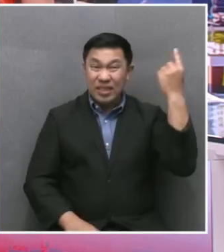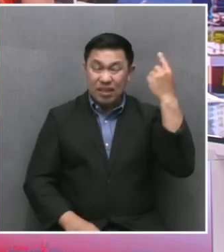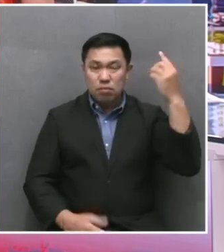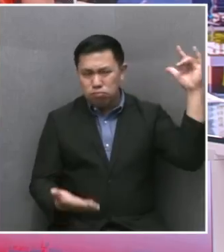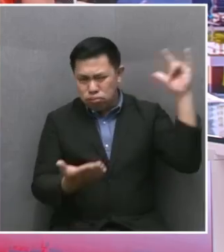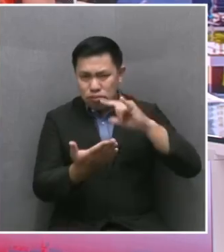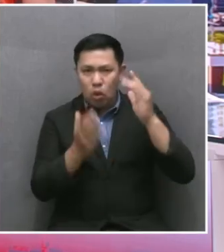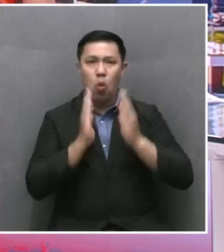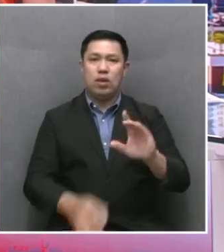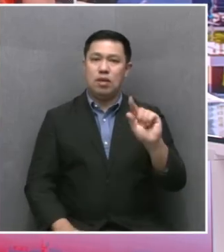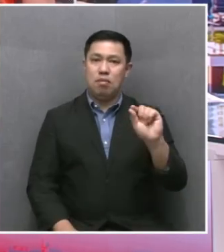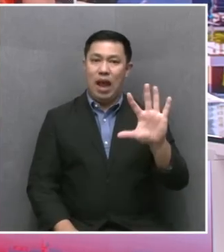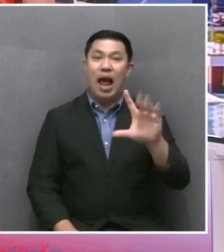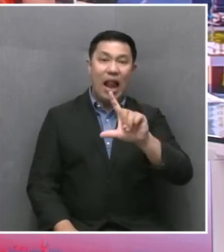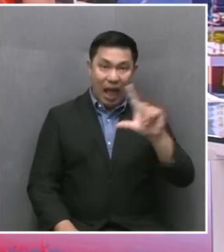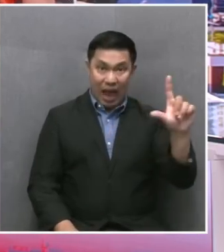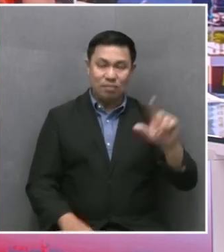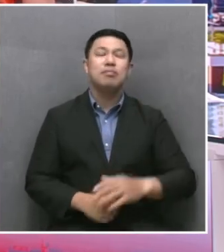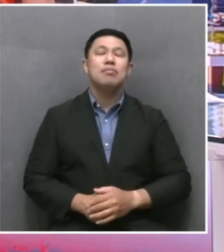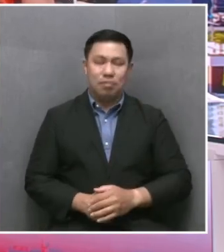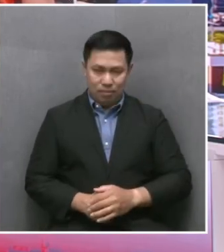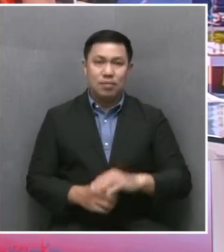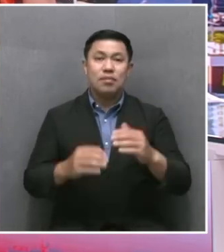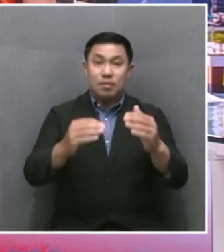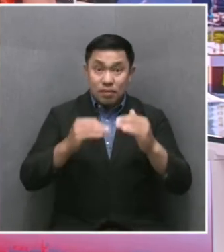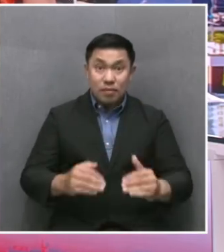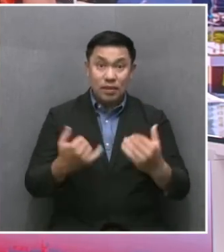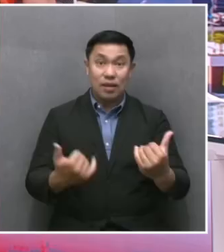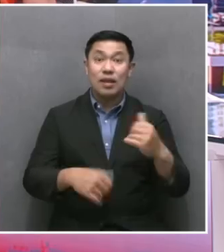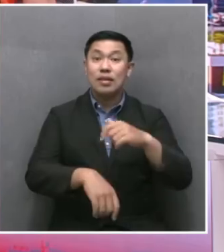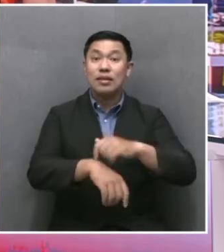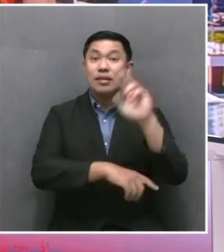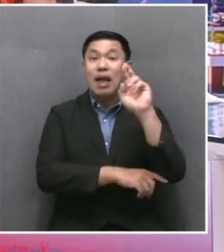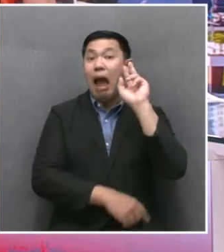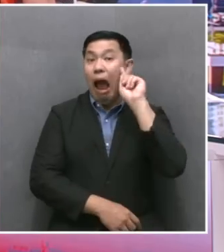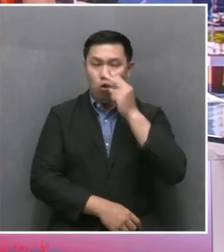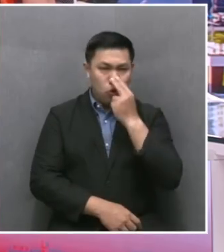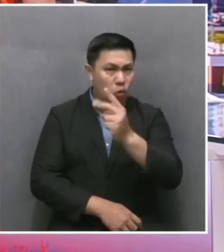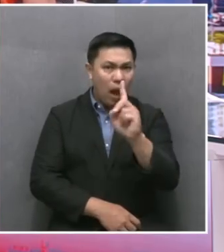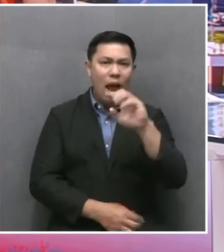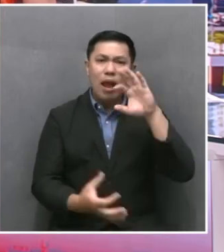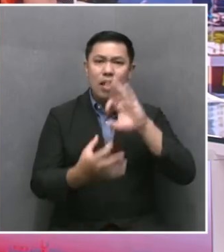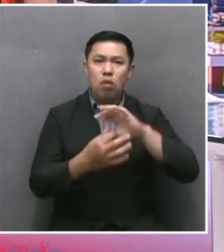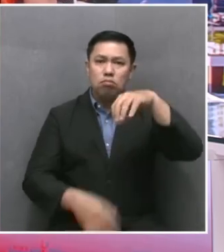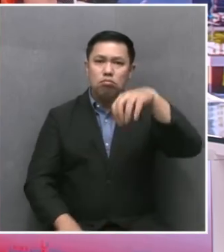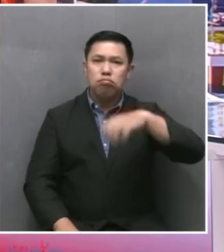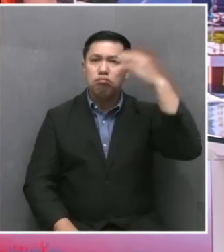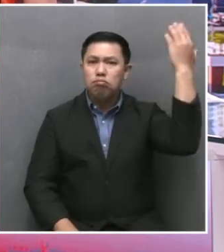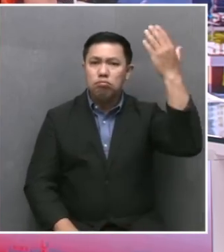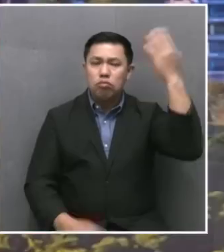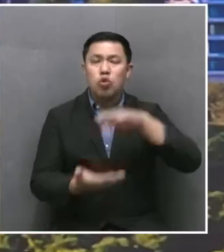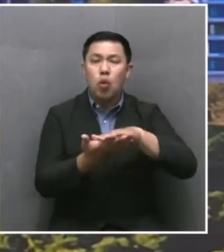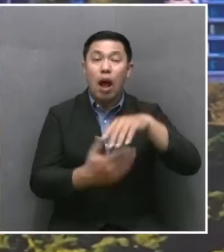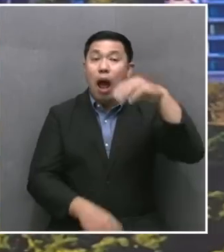มาติดตามเรื่องของสภาพอากาศกันก่อนเลยนะคะช่วงนี้เนี่ยมีฝนฟ้าคะนองในหลายพื้นที่เลยนะคะอย่างใน